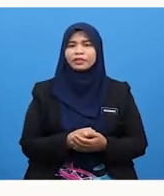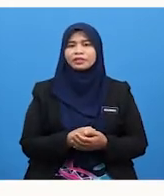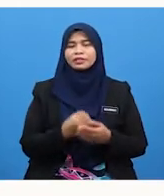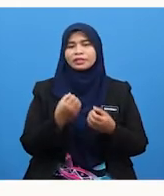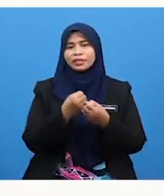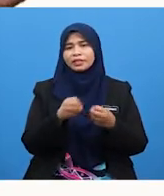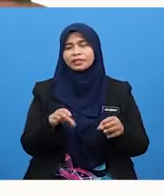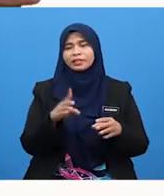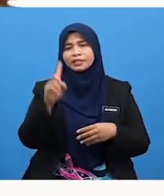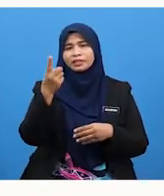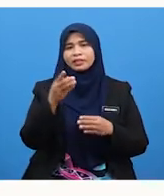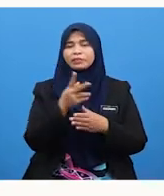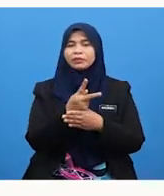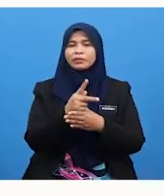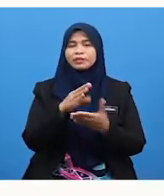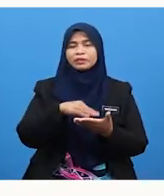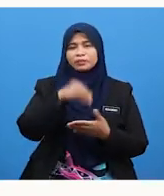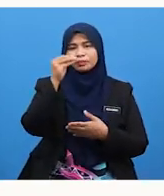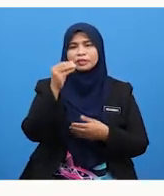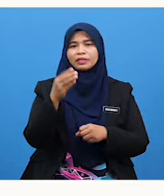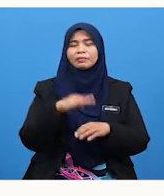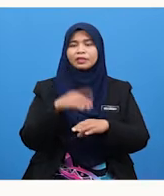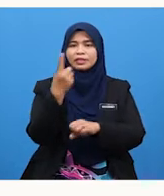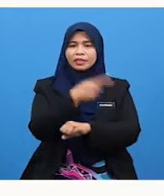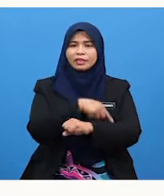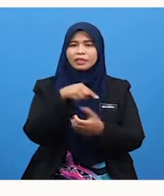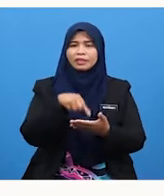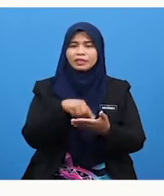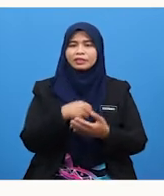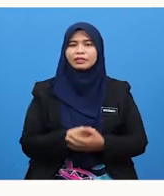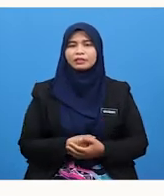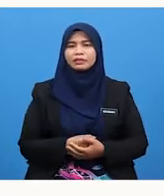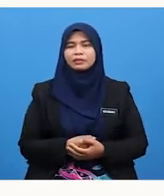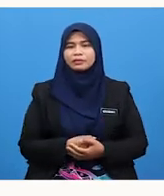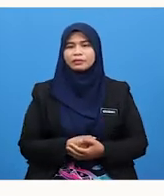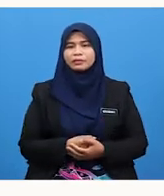Sekian sahaja perkongsian pembelajaran kita pada hari ini.